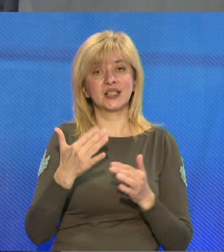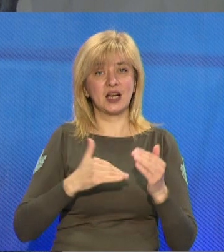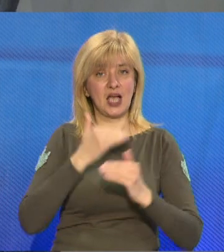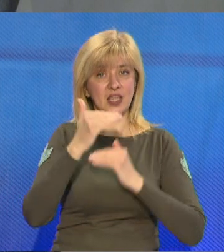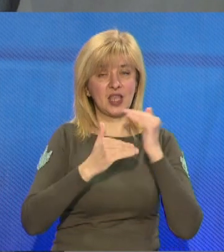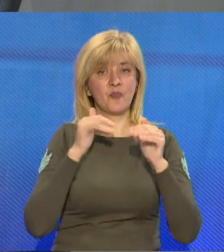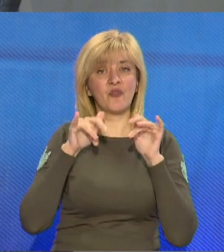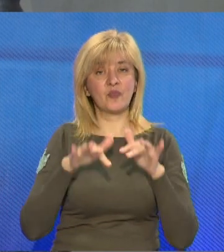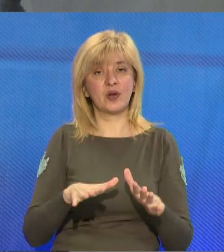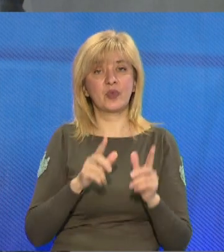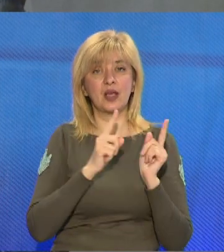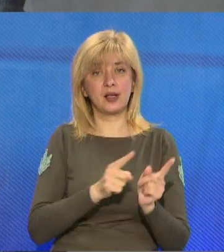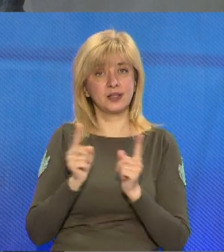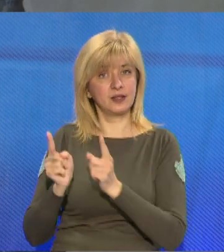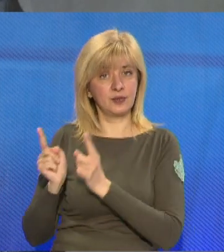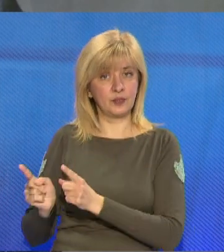мероприятий таких блоковых